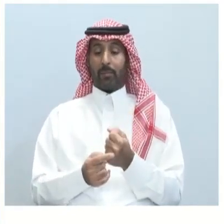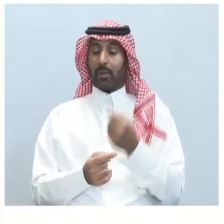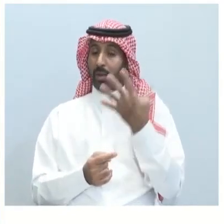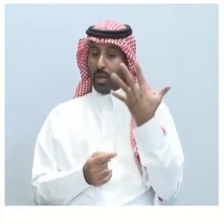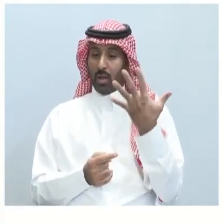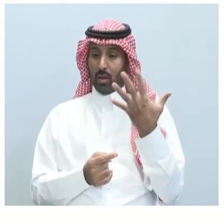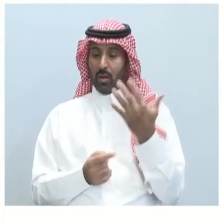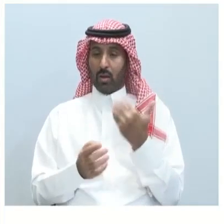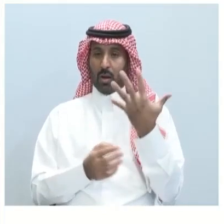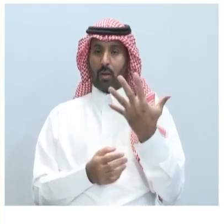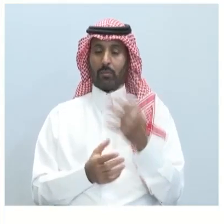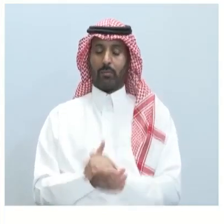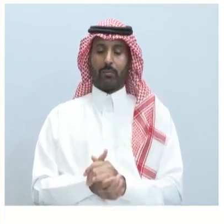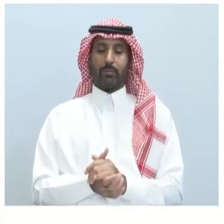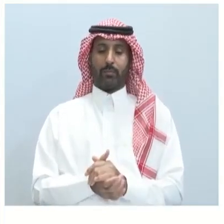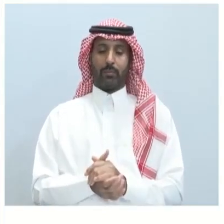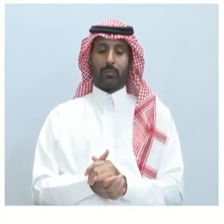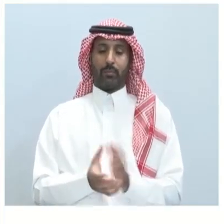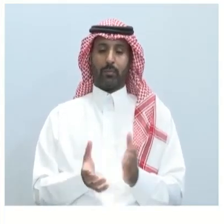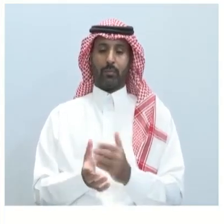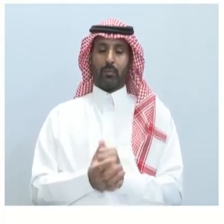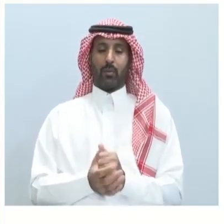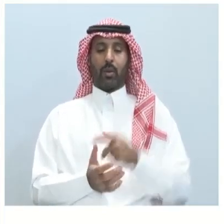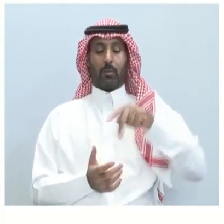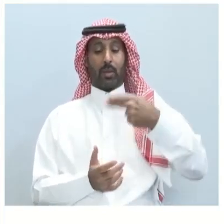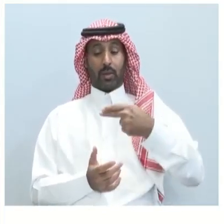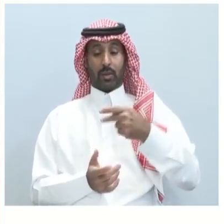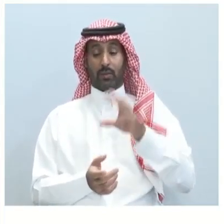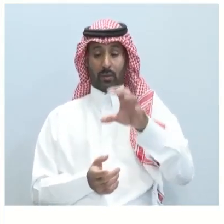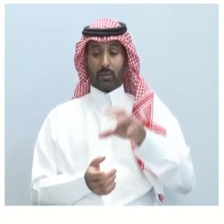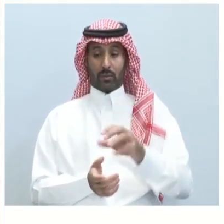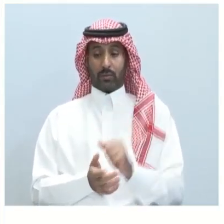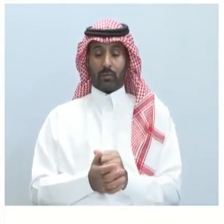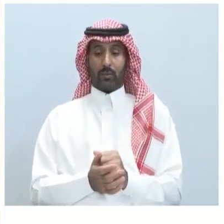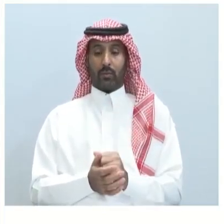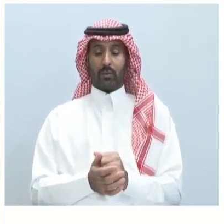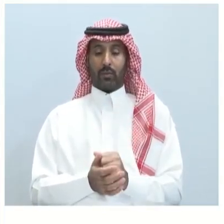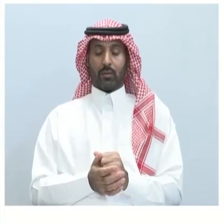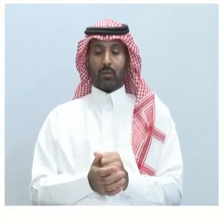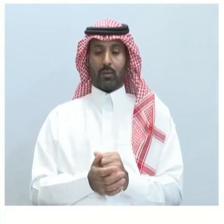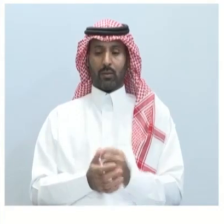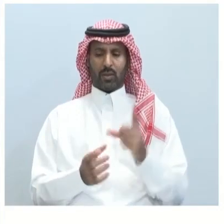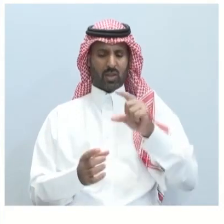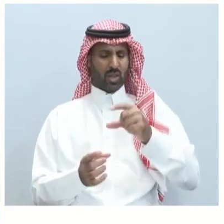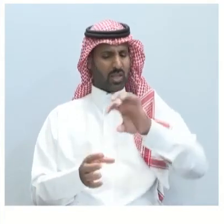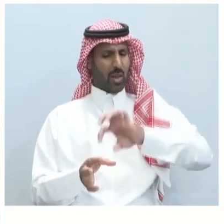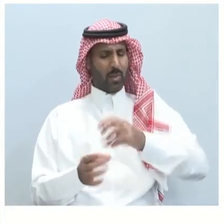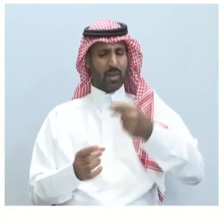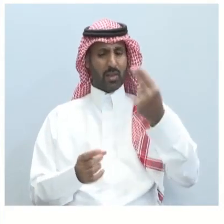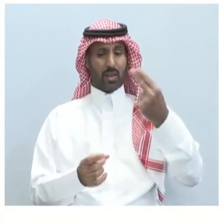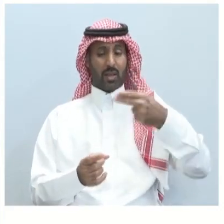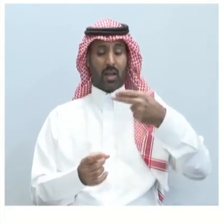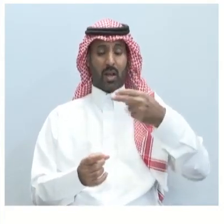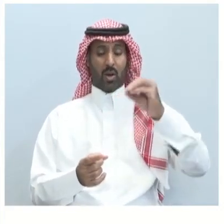تسعه يساوي كم يساوي خمسه اذا قيمه البي اتش في هذه المساله لتركيز ايون الهيدروكسيد